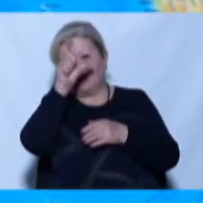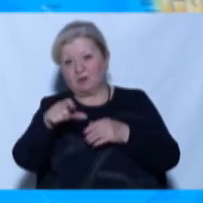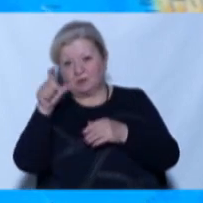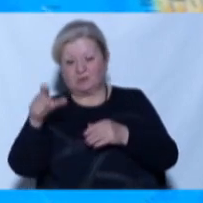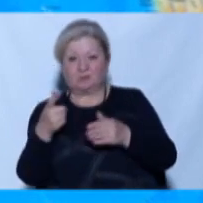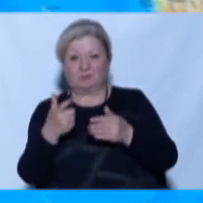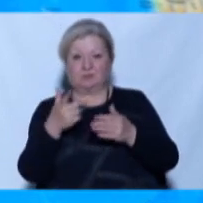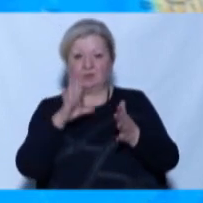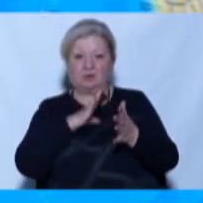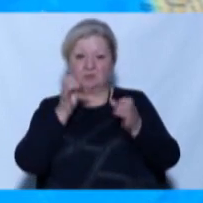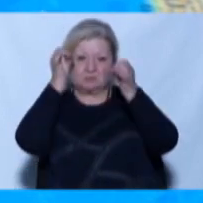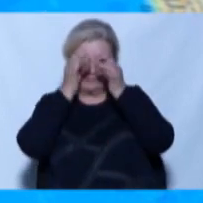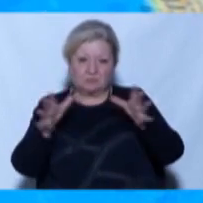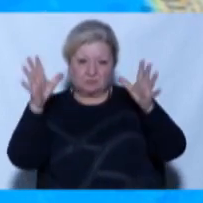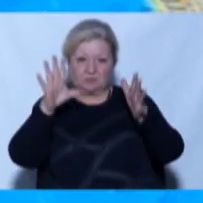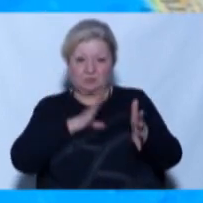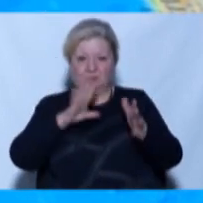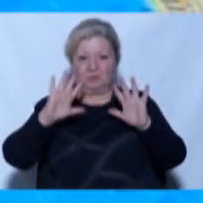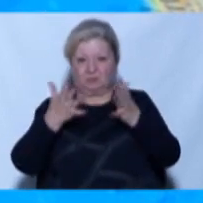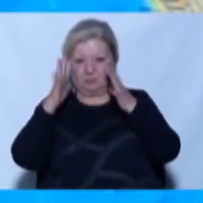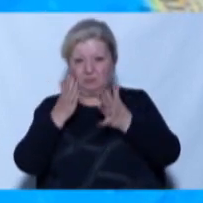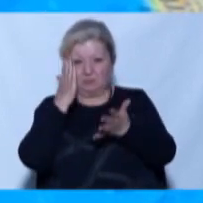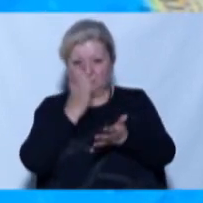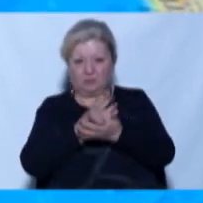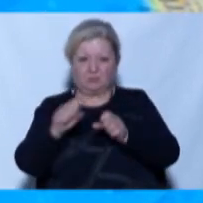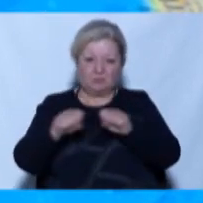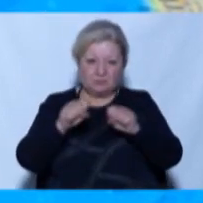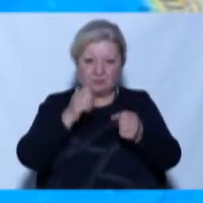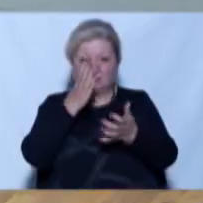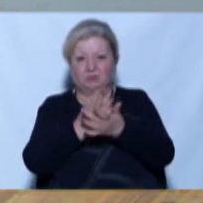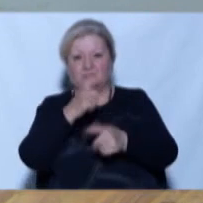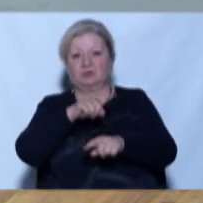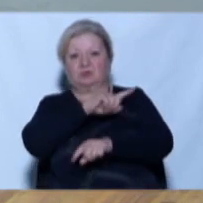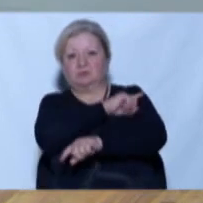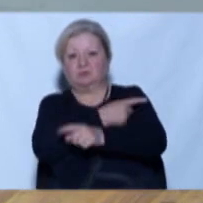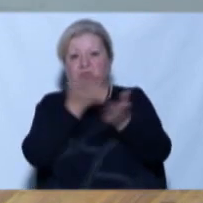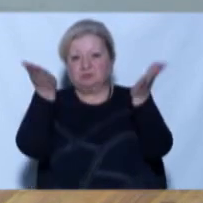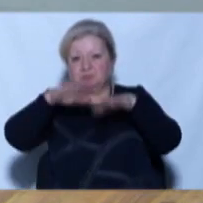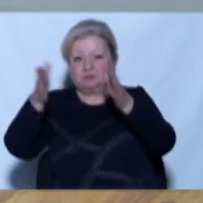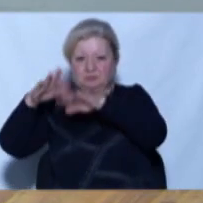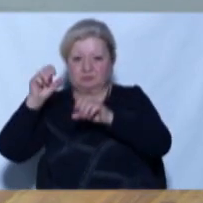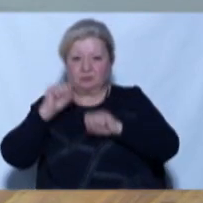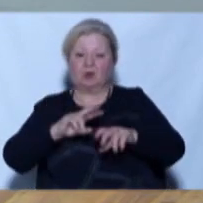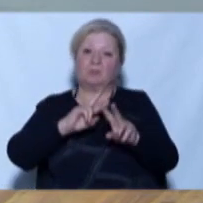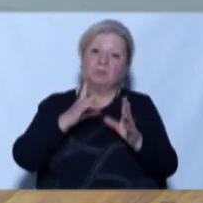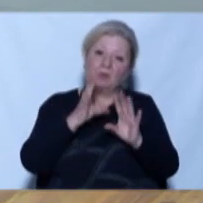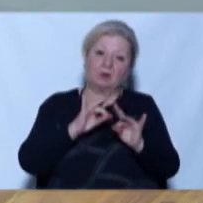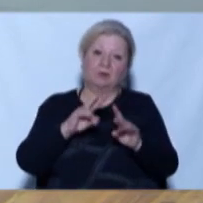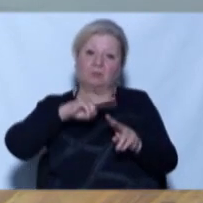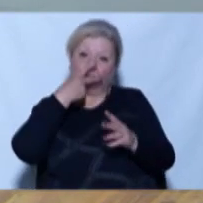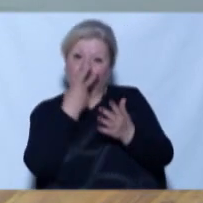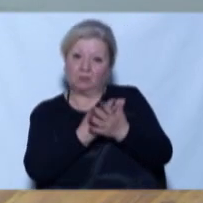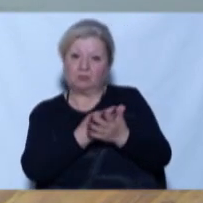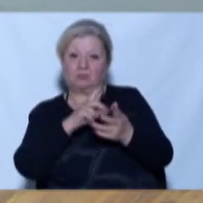თითქოს სტიქიური მოვლენაა ვულკანები და მიწისძვრები, იმიტომ რომ მას დამანგრეველი ძალაც აქვს, მაგრამ მეორე კუთხიდან რომ შეხედავთ,